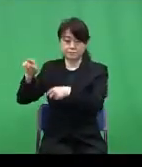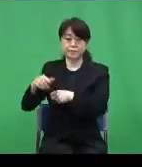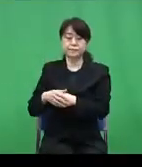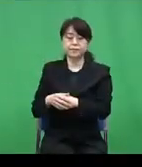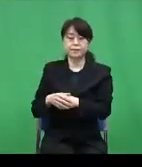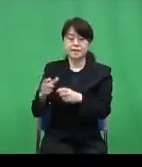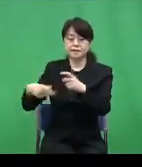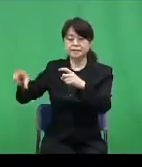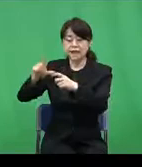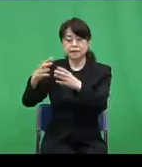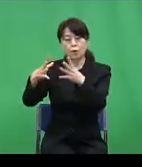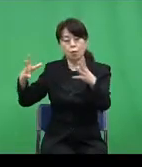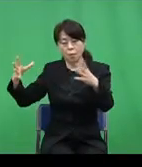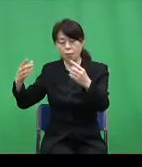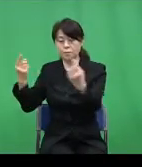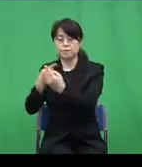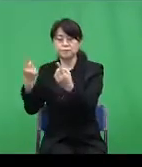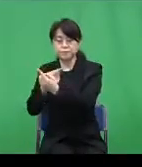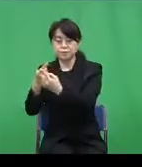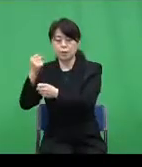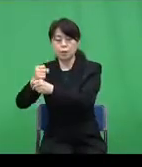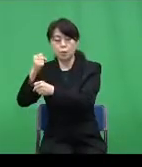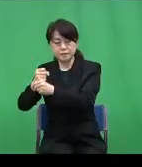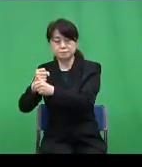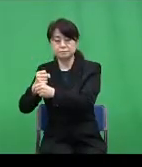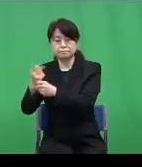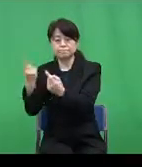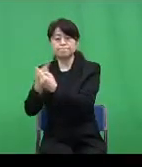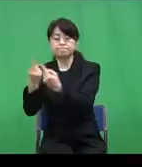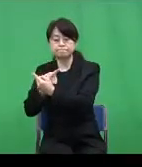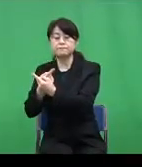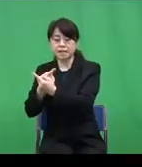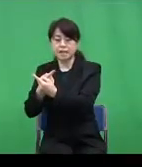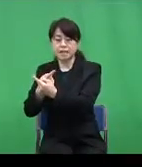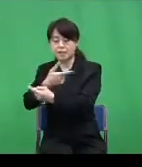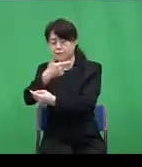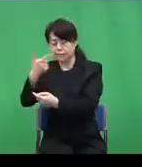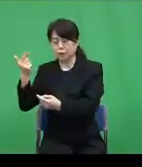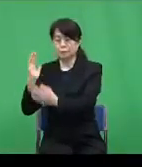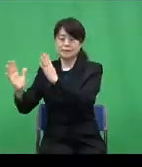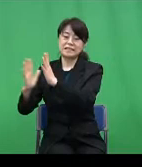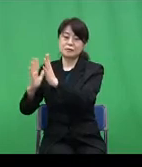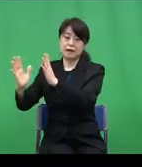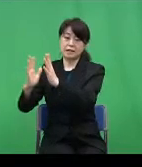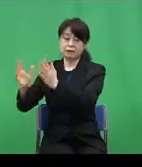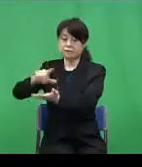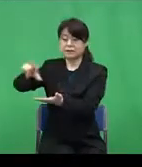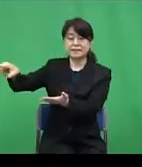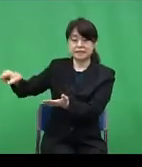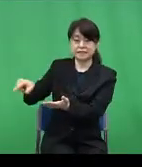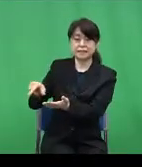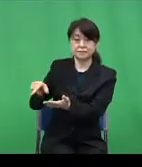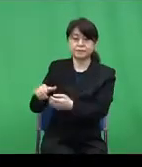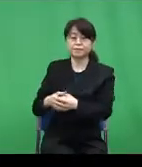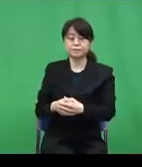まあ、増床されて、まあ、大変にぎわいのある地域になってますし、まあ、